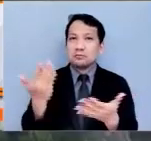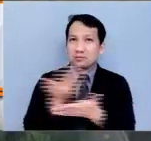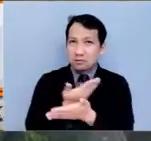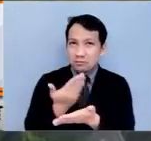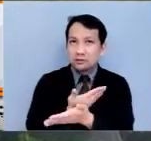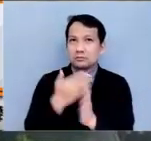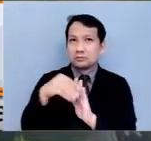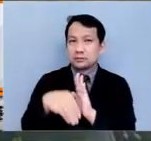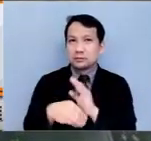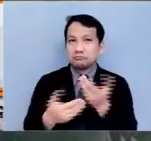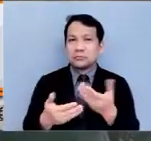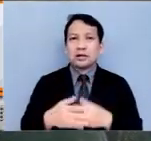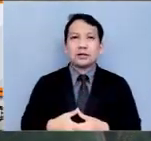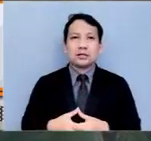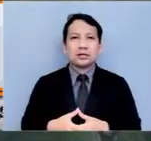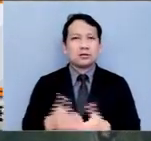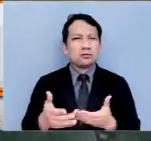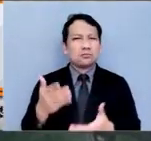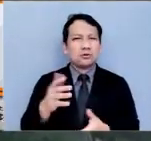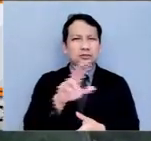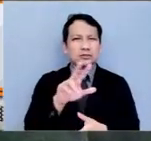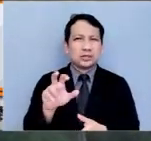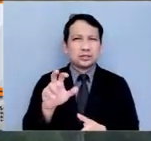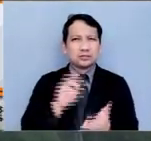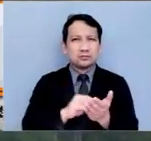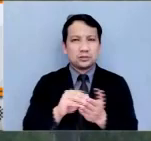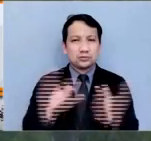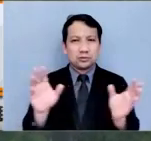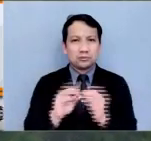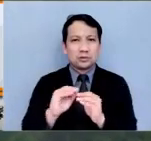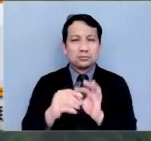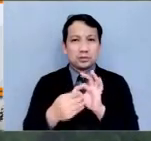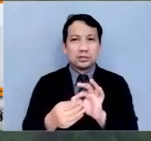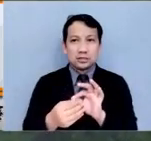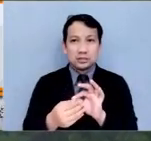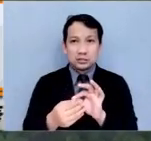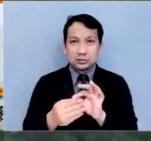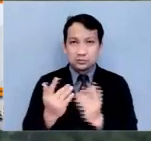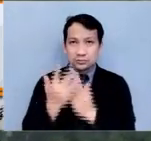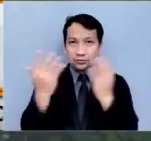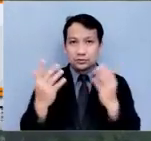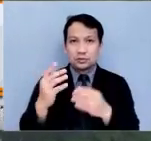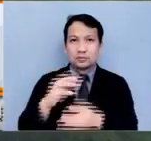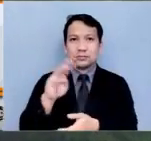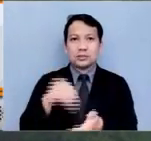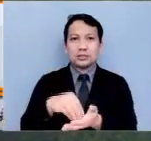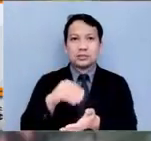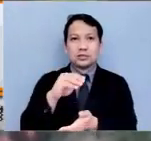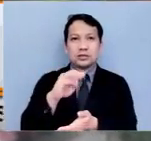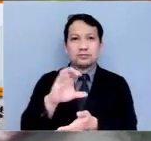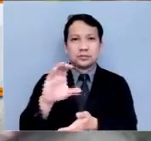yon. Tinatayang umabot sa 300 million pesos ang halaga ng pinsala ng sunog sa Manila Central Post Office